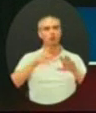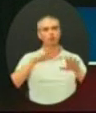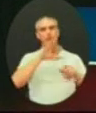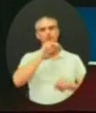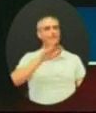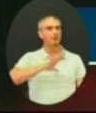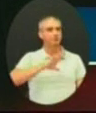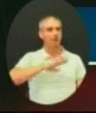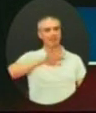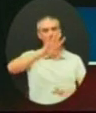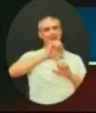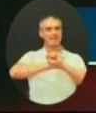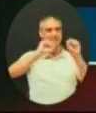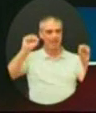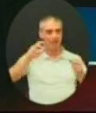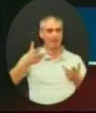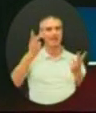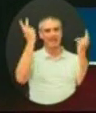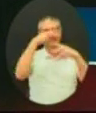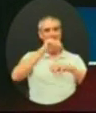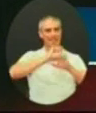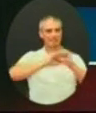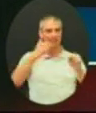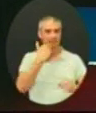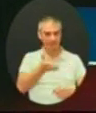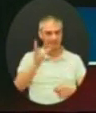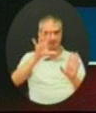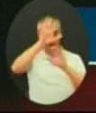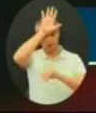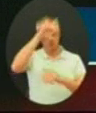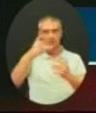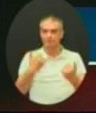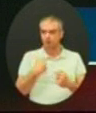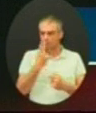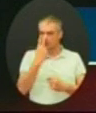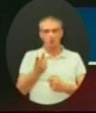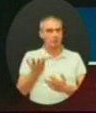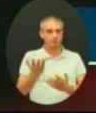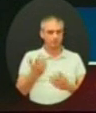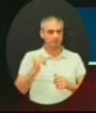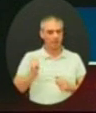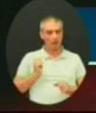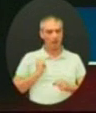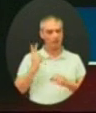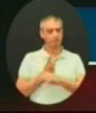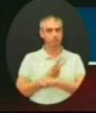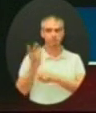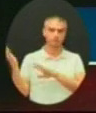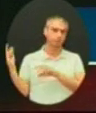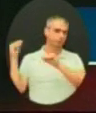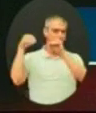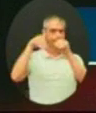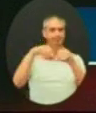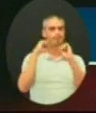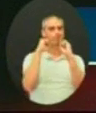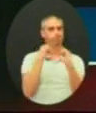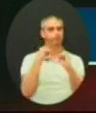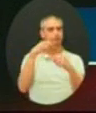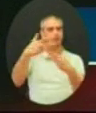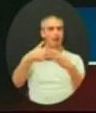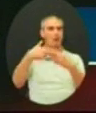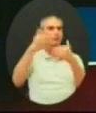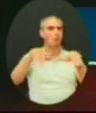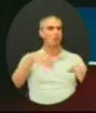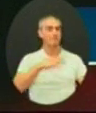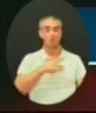הגרעיני האיראני, הסכם הגרעיני עם איראן, ובינתיים מה שאנחנו רואים זה כוחות קונבנציונליים שמתבססים בגבול הצפוני שלנו.